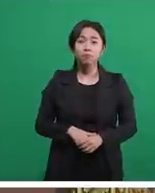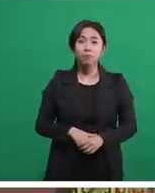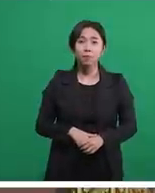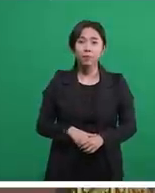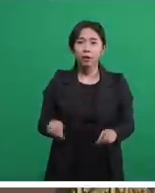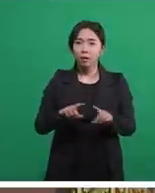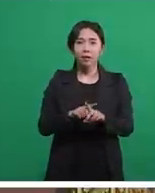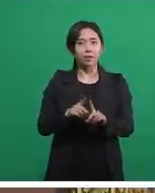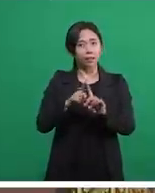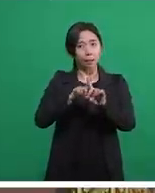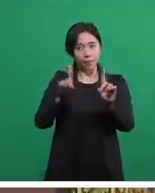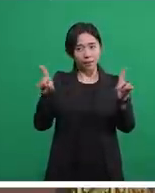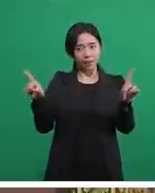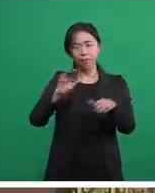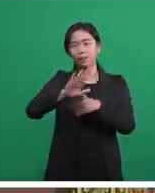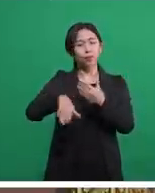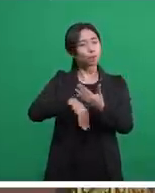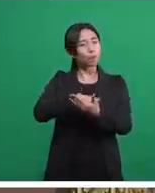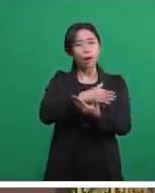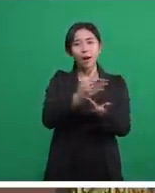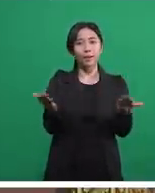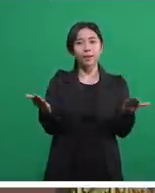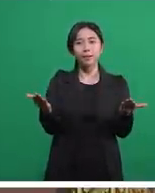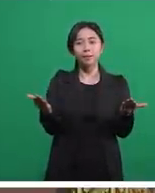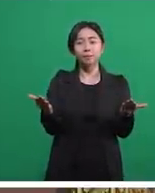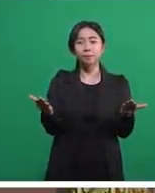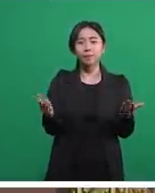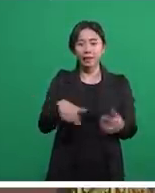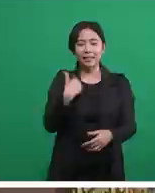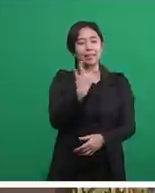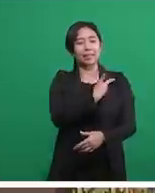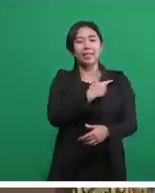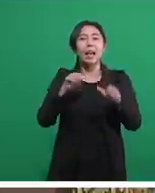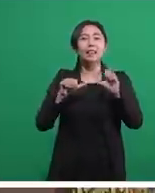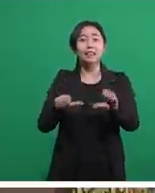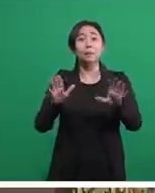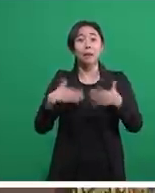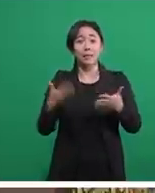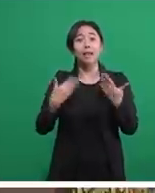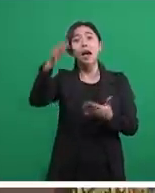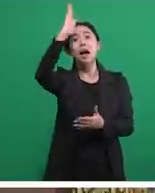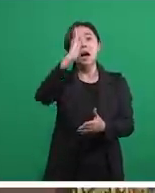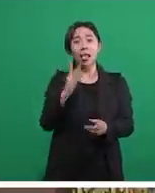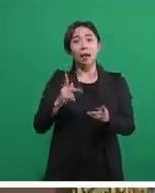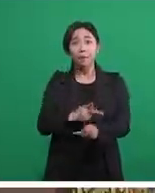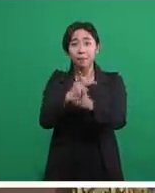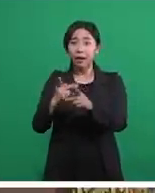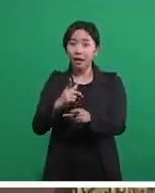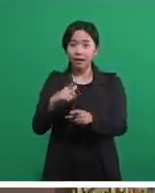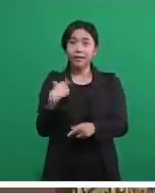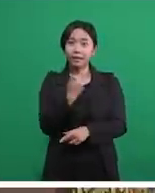Namun dari semua pengalaman yang kita lalui, bukankah kita tetap merasakan Allah memelihara kita?